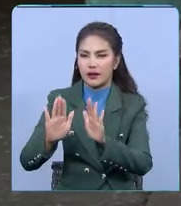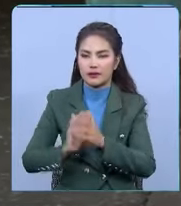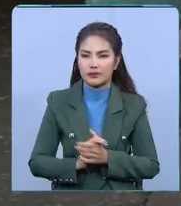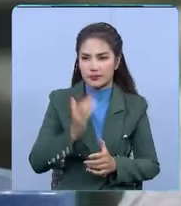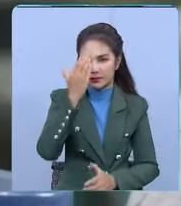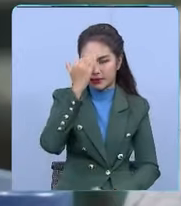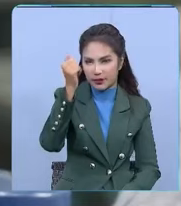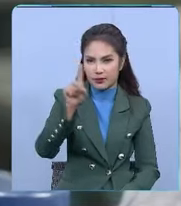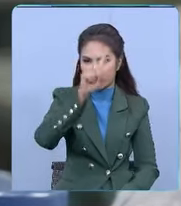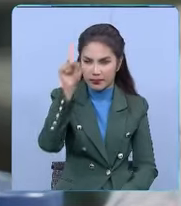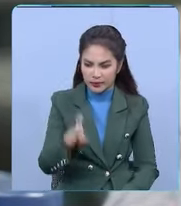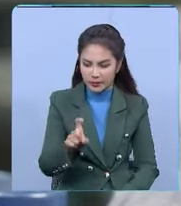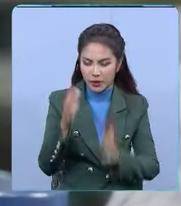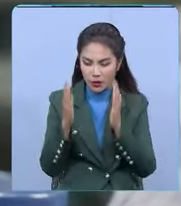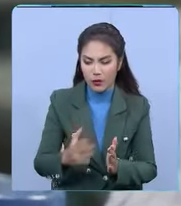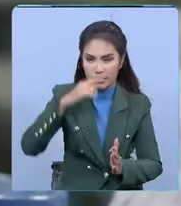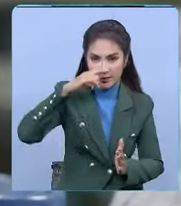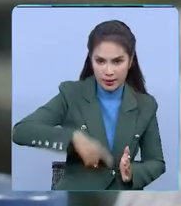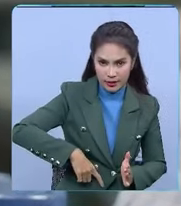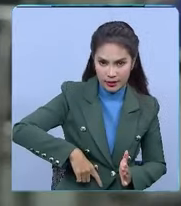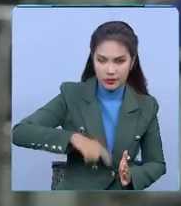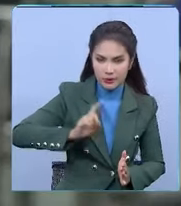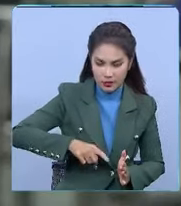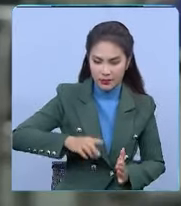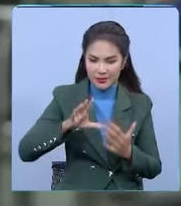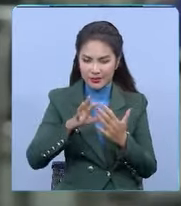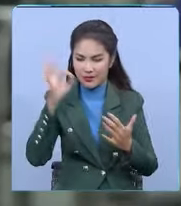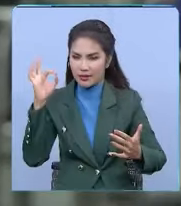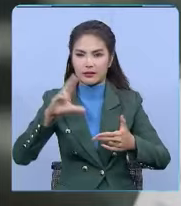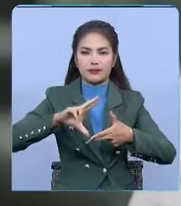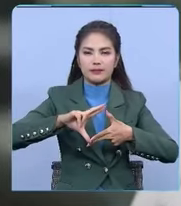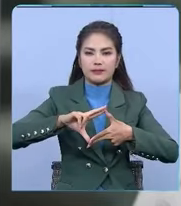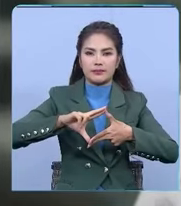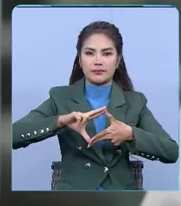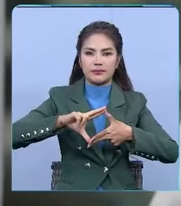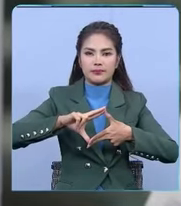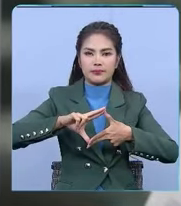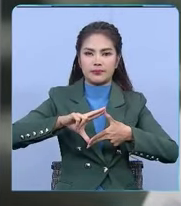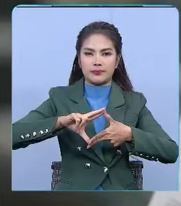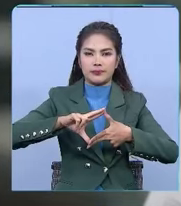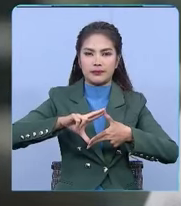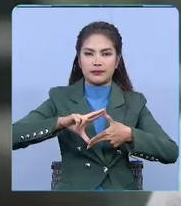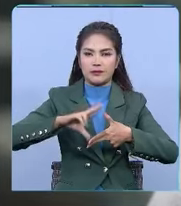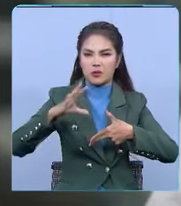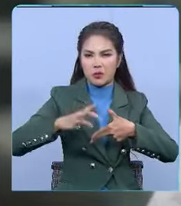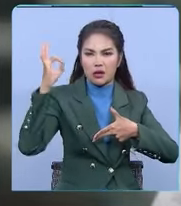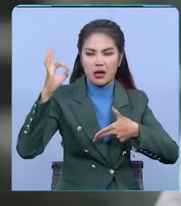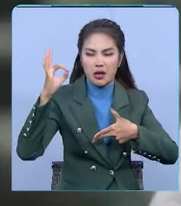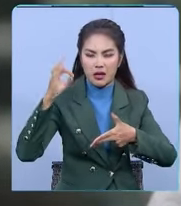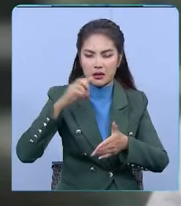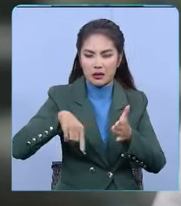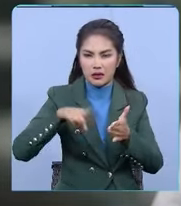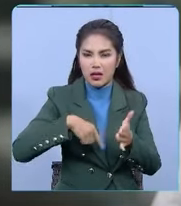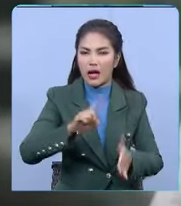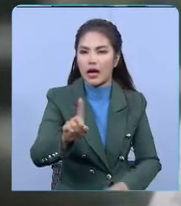ไมประชาชนคนไทยถึงควรต้องเลือกพรรคพลังประชารัฐครับ ที่ต้องเลือกพรรคพลังประชารัฐนี่ผม